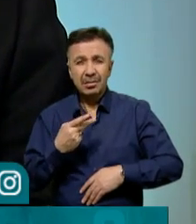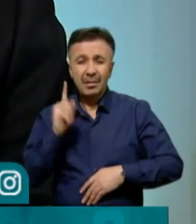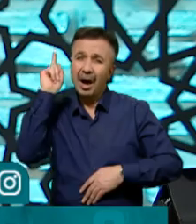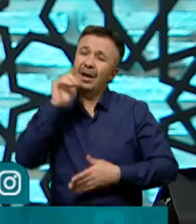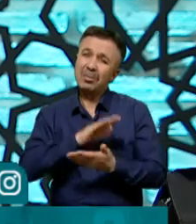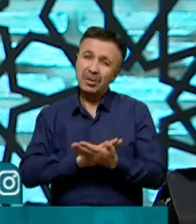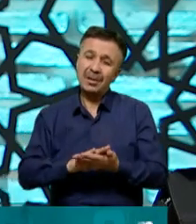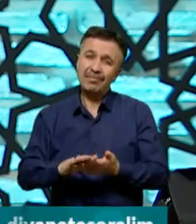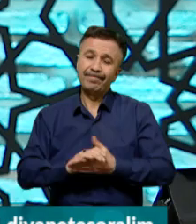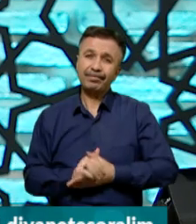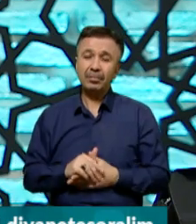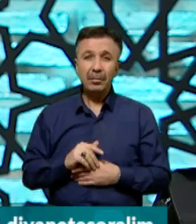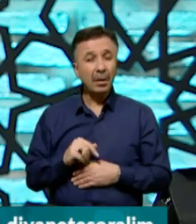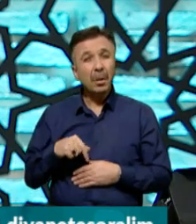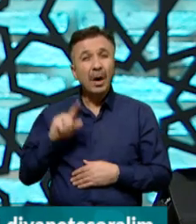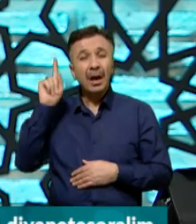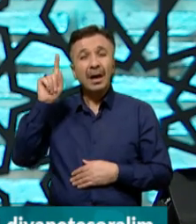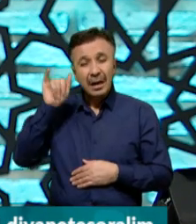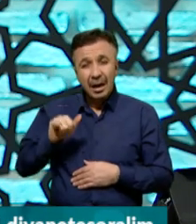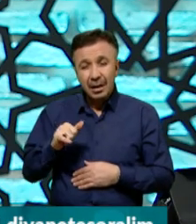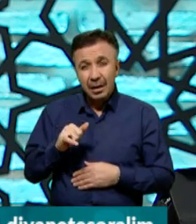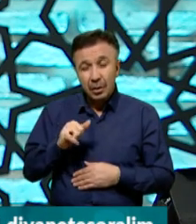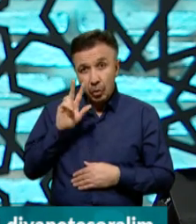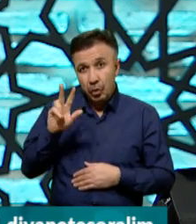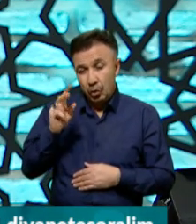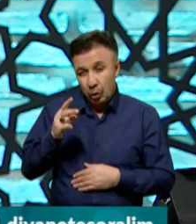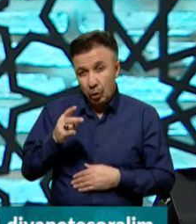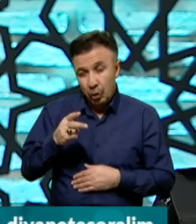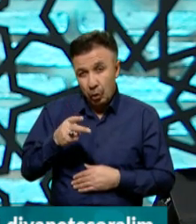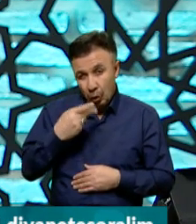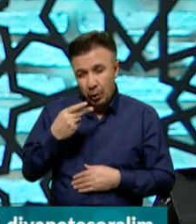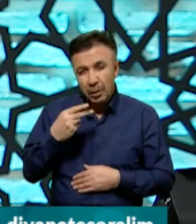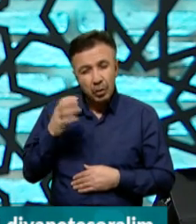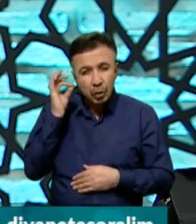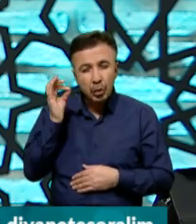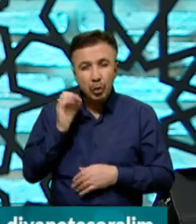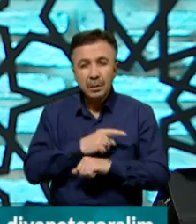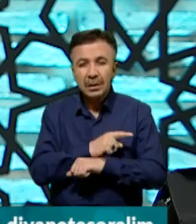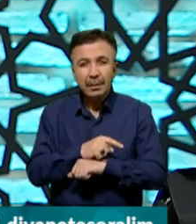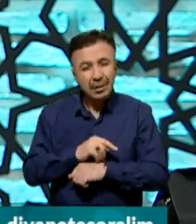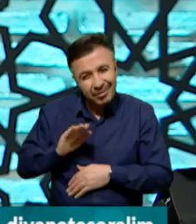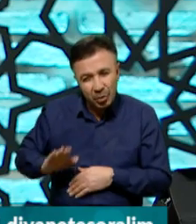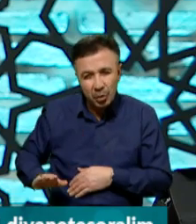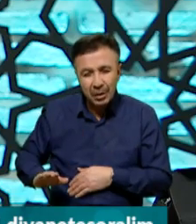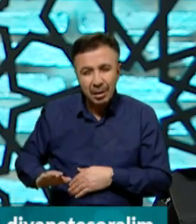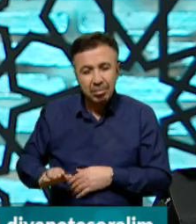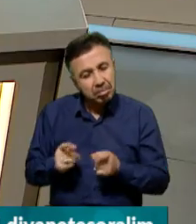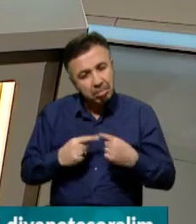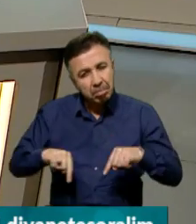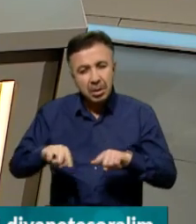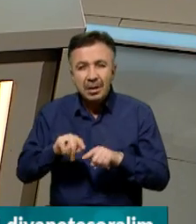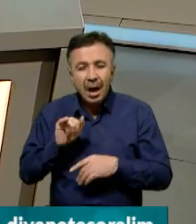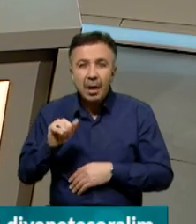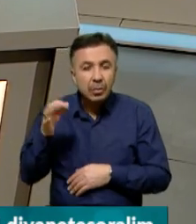Eyvallah. Ben bu Allah'ın hakkı üçtür sözünü duyduğumda, yani küçükken çok duyuyorduk Allah var. Şimdi, biz de duyuyorduk.